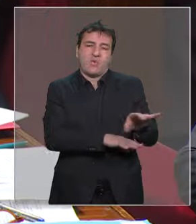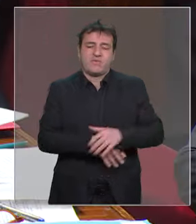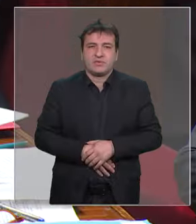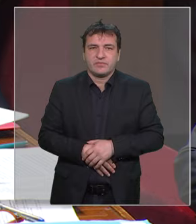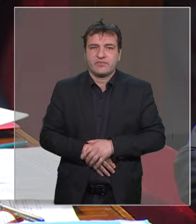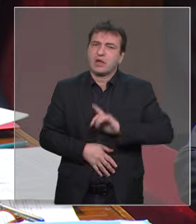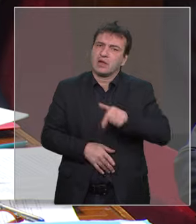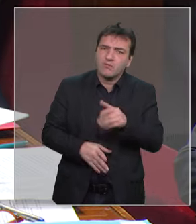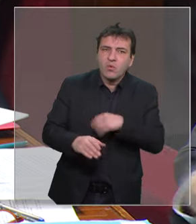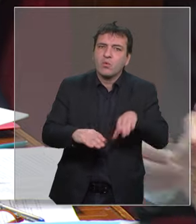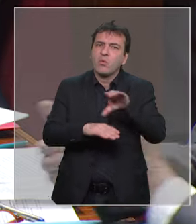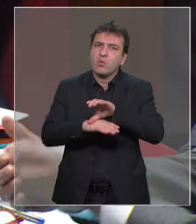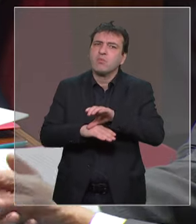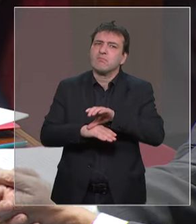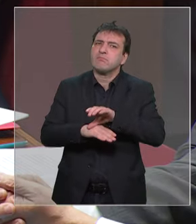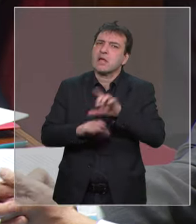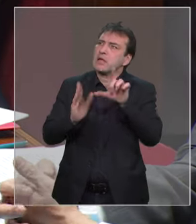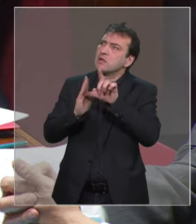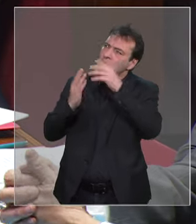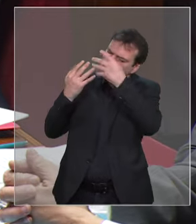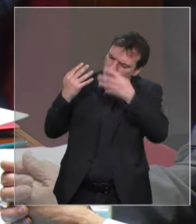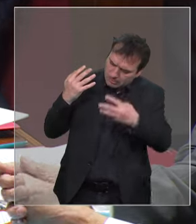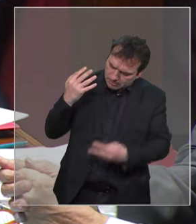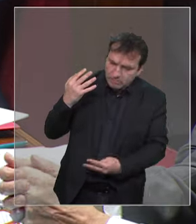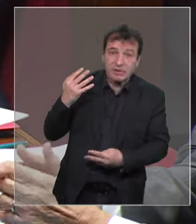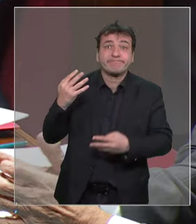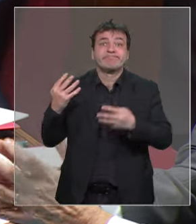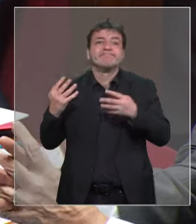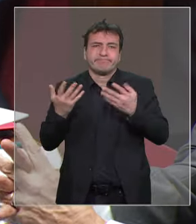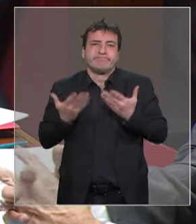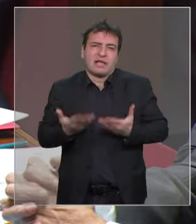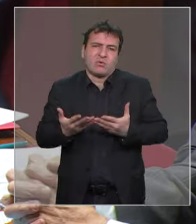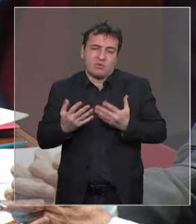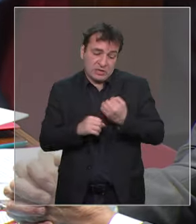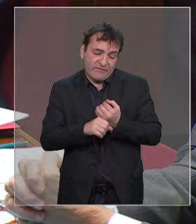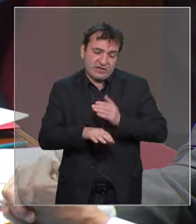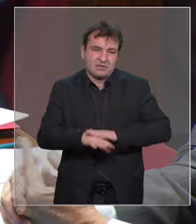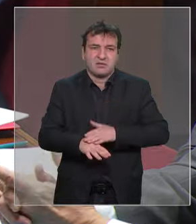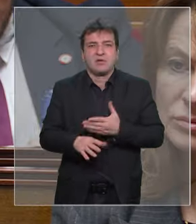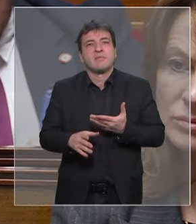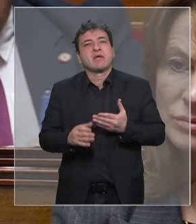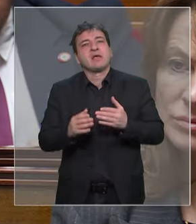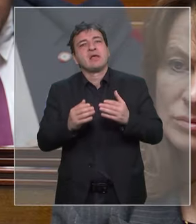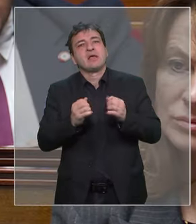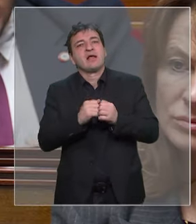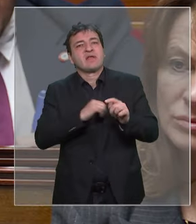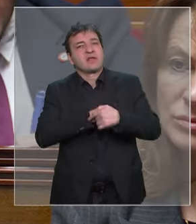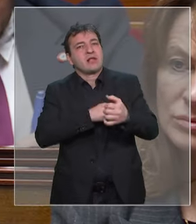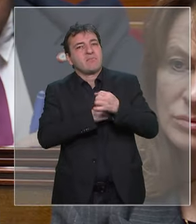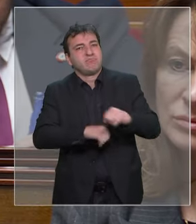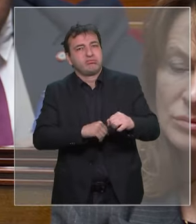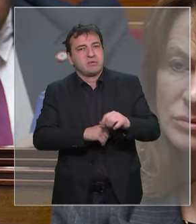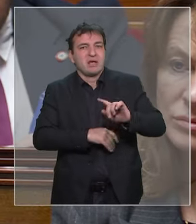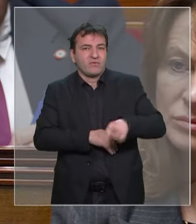débattre, nous sommes en train de l'examiner et je peux vous assurer, Monsieur le Président Marleix, que face au terrorisme, nous devons évidemment à chaque